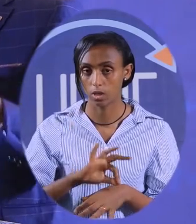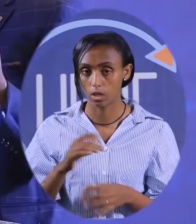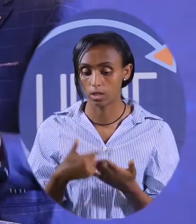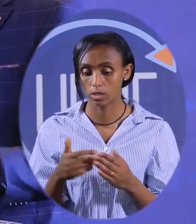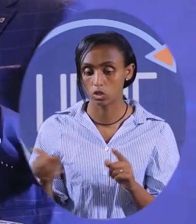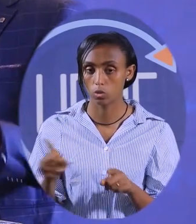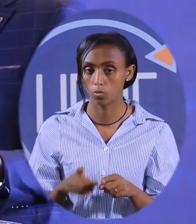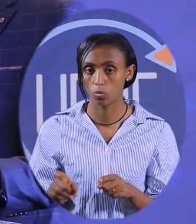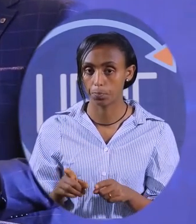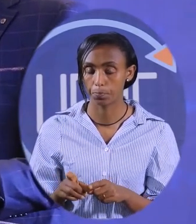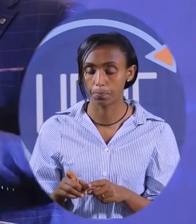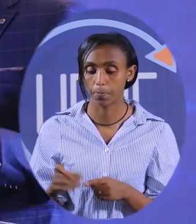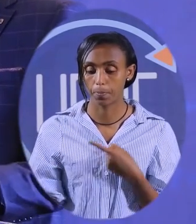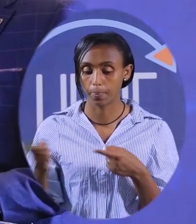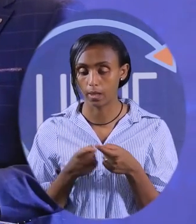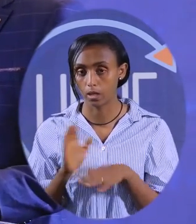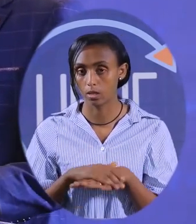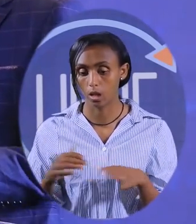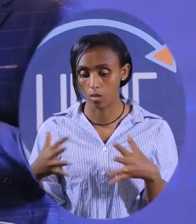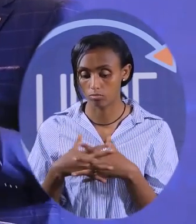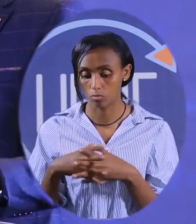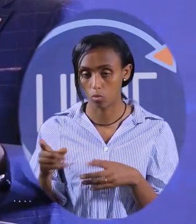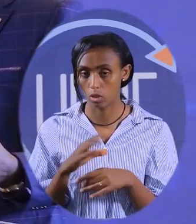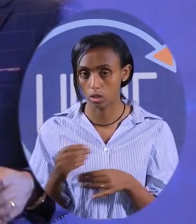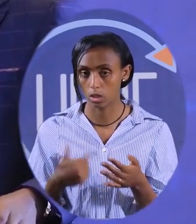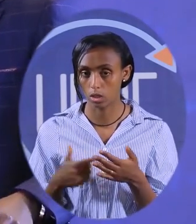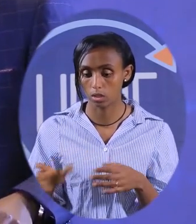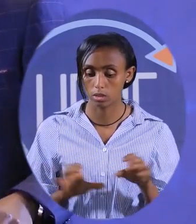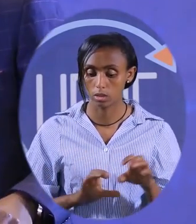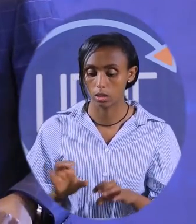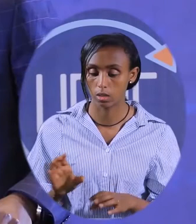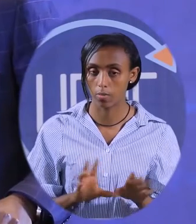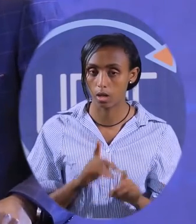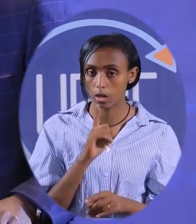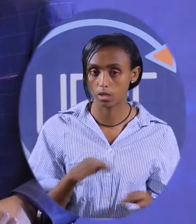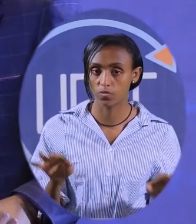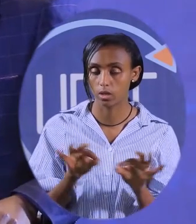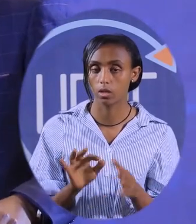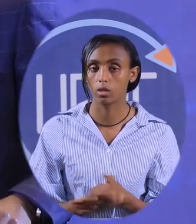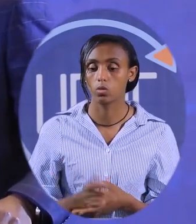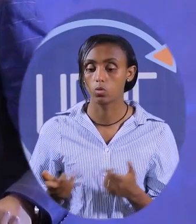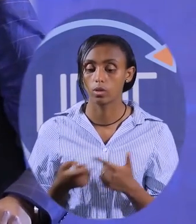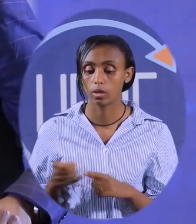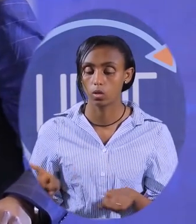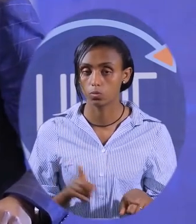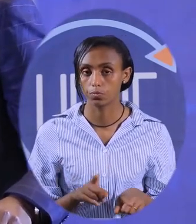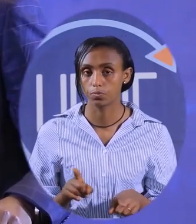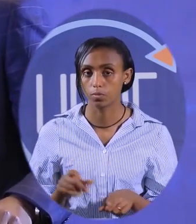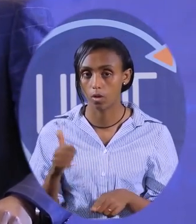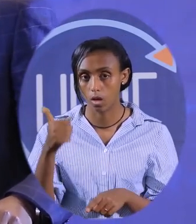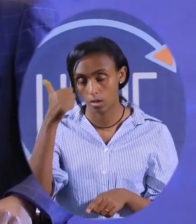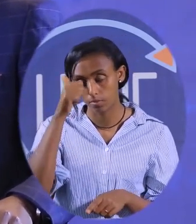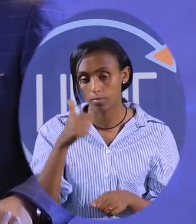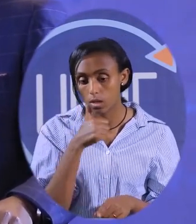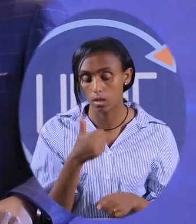ደግሞ ከሬጉላተሪ ኦቶሪቲዎች ጋራ መተባበርና ያ እንዲደረግ ማድረግ አለብን ሁለተኛ አይናለም